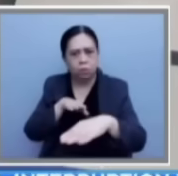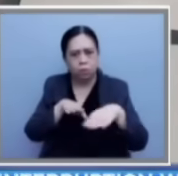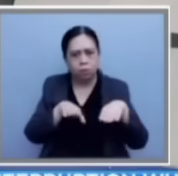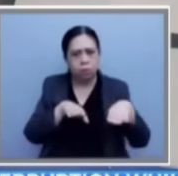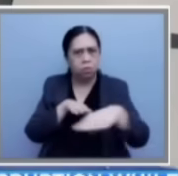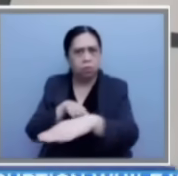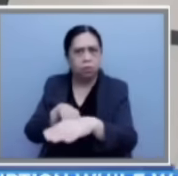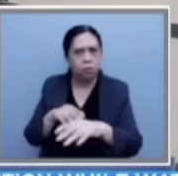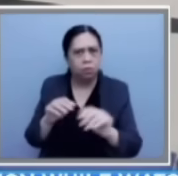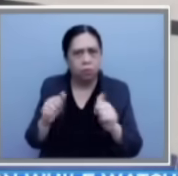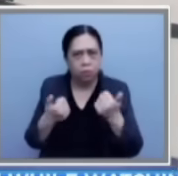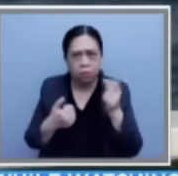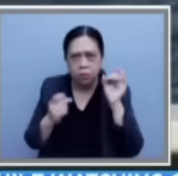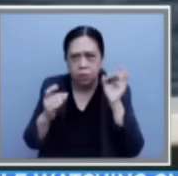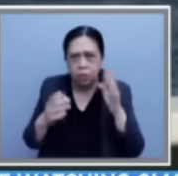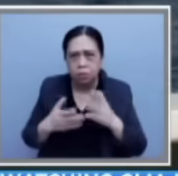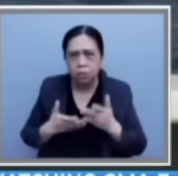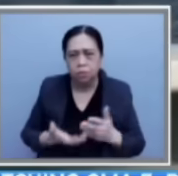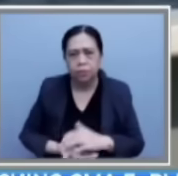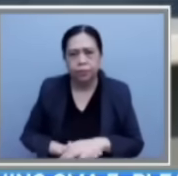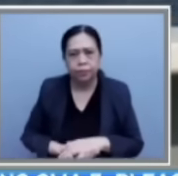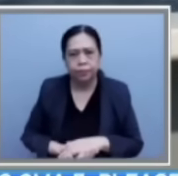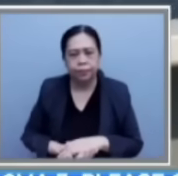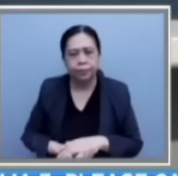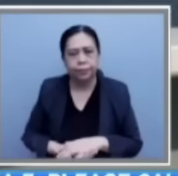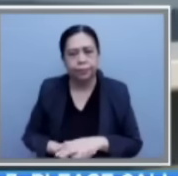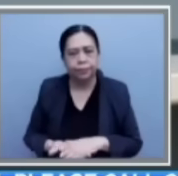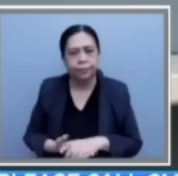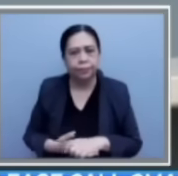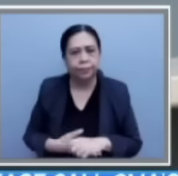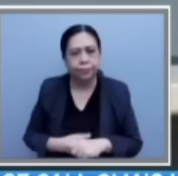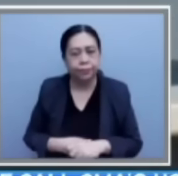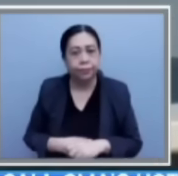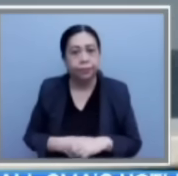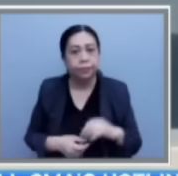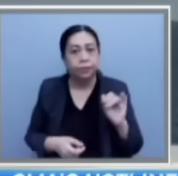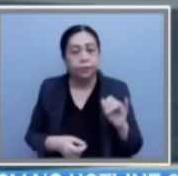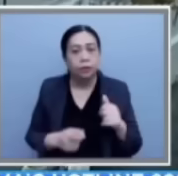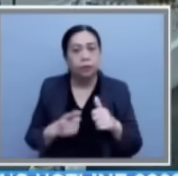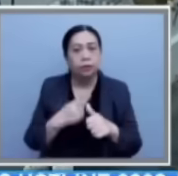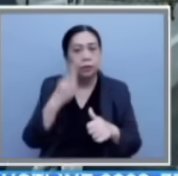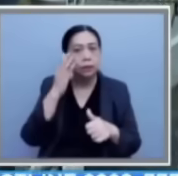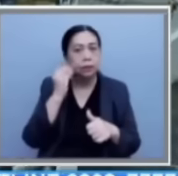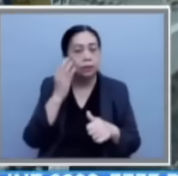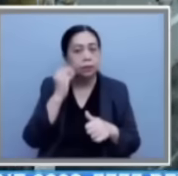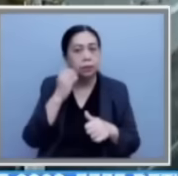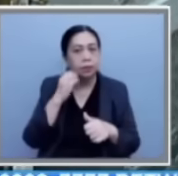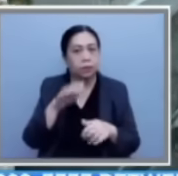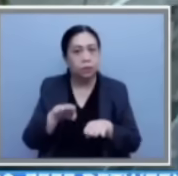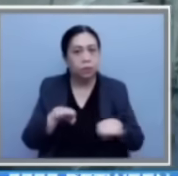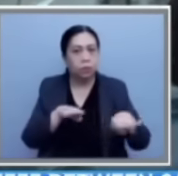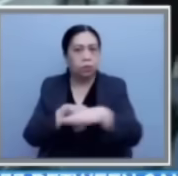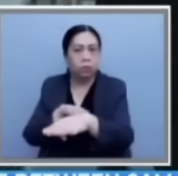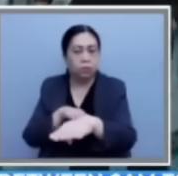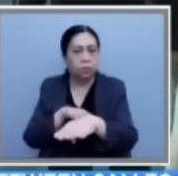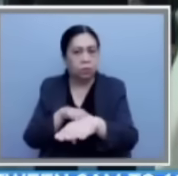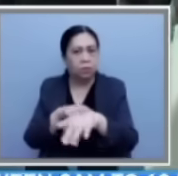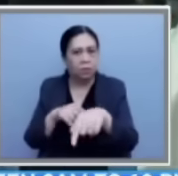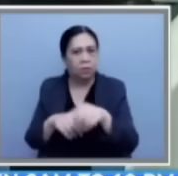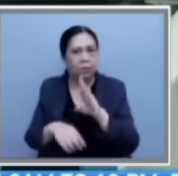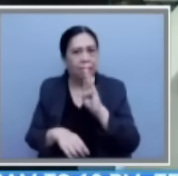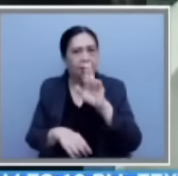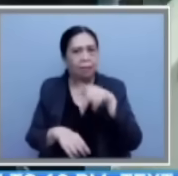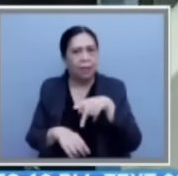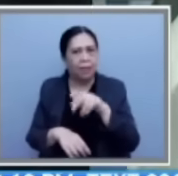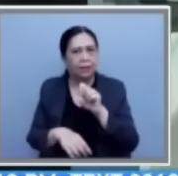nangyari sa inyo nung Biyernes Yes kasi ang ah unang nararanasan nating pag-cut doun sa brp sindangan kasi doon tayo naka ano eh